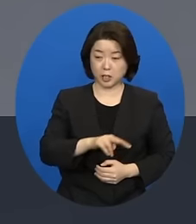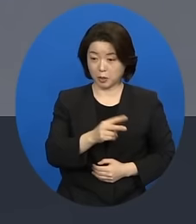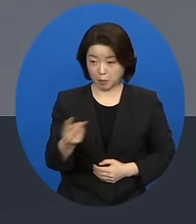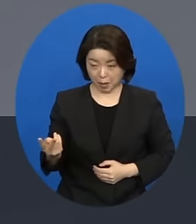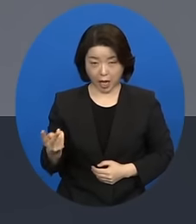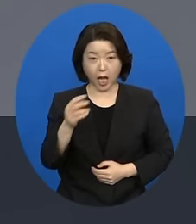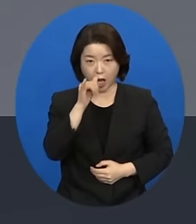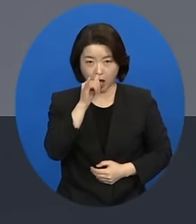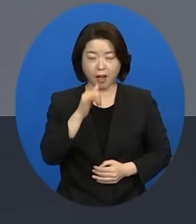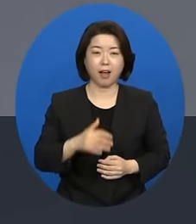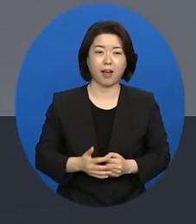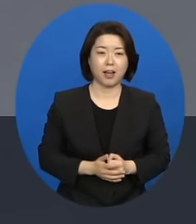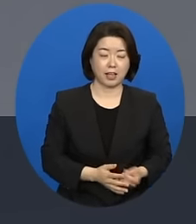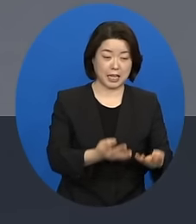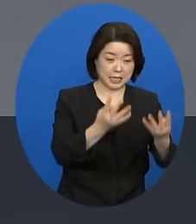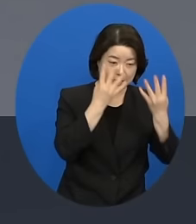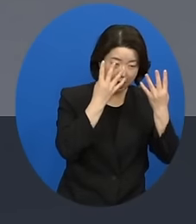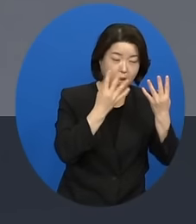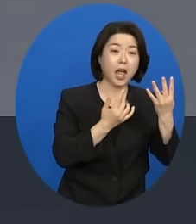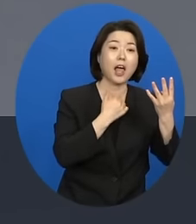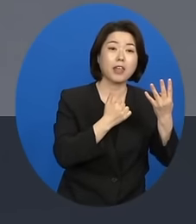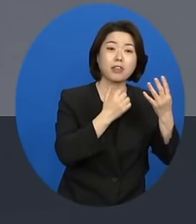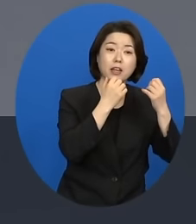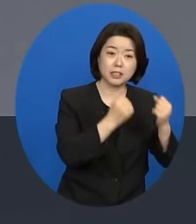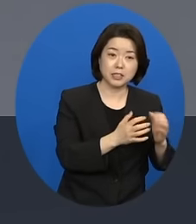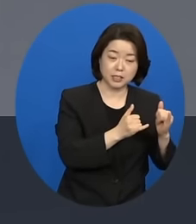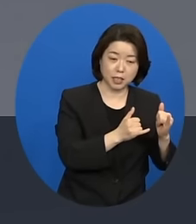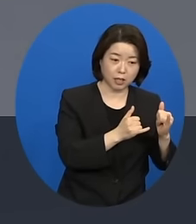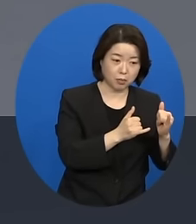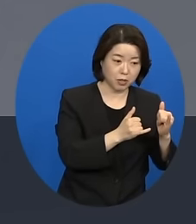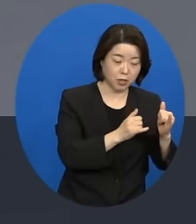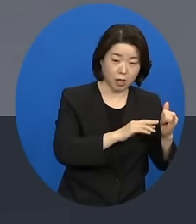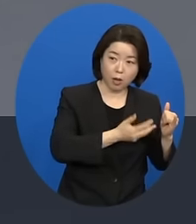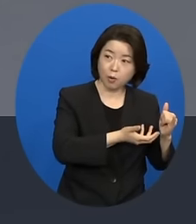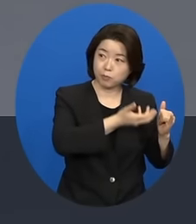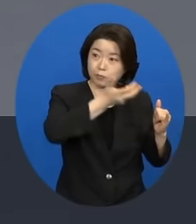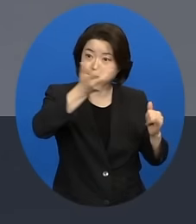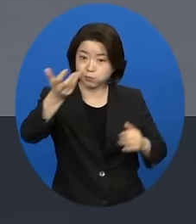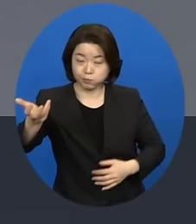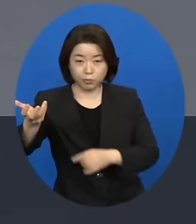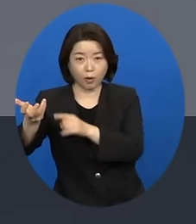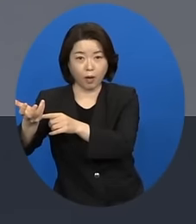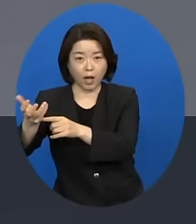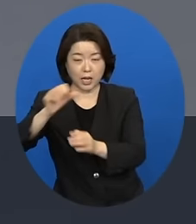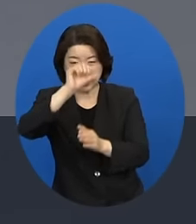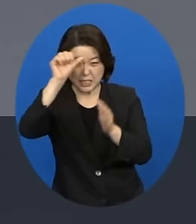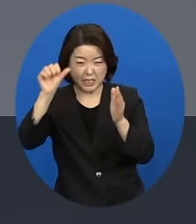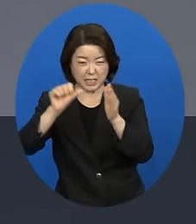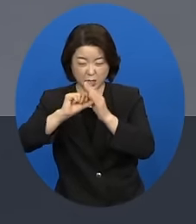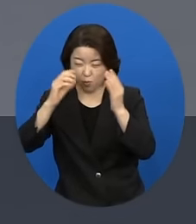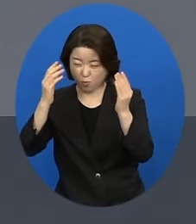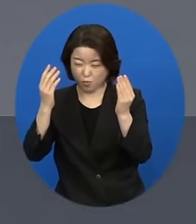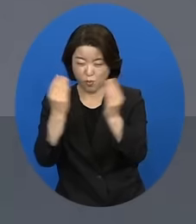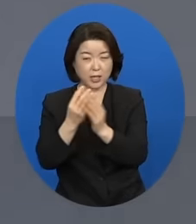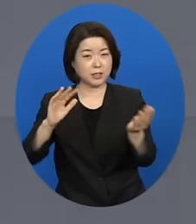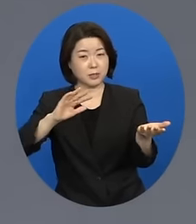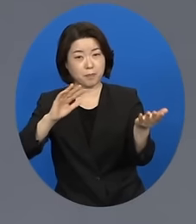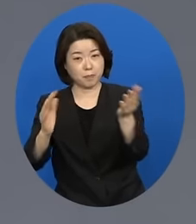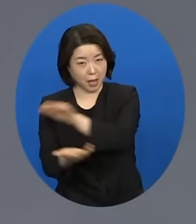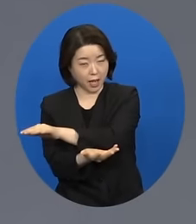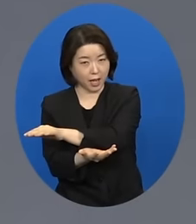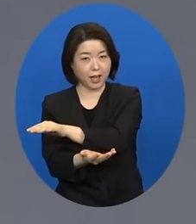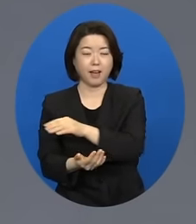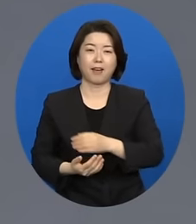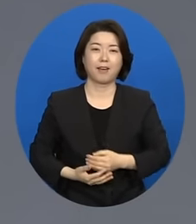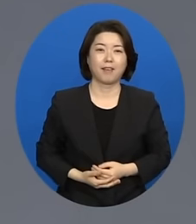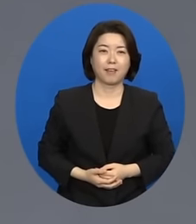그래서 감옥에 있던 사람이 완전히 왕궁으로 바뀌어지는 인생의 역전이 펼쳐지게 되는 것이죠.